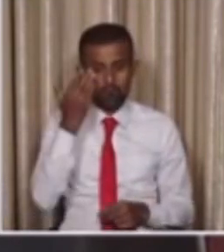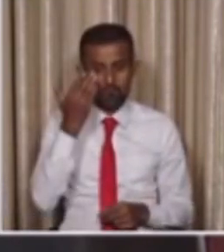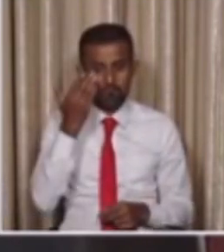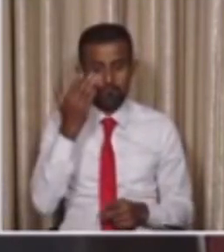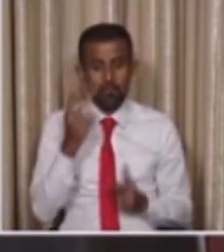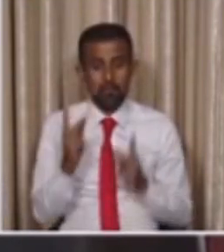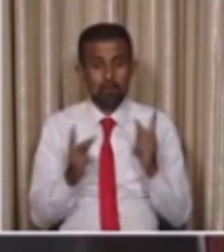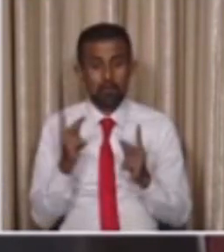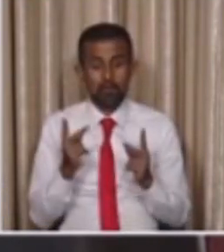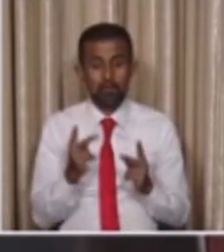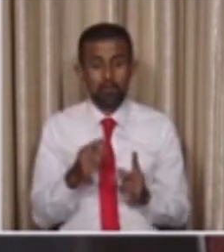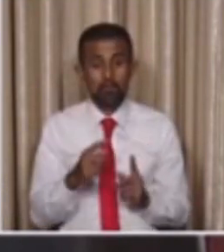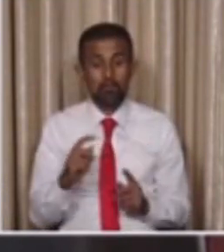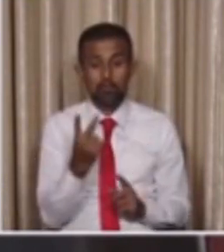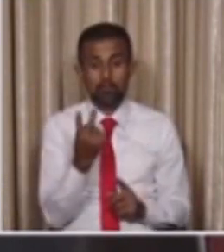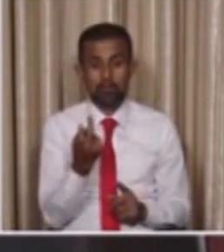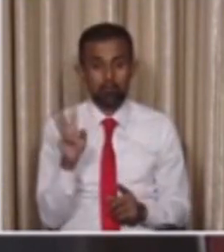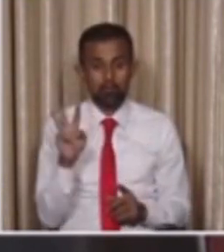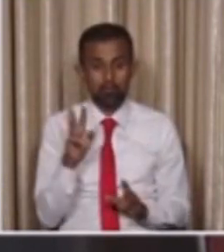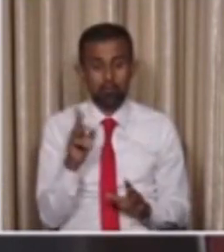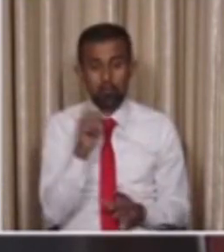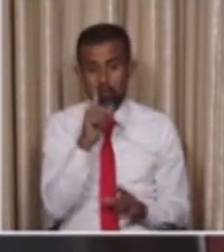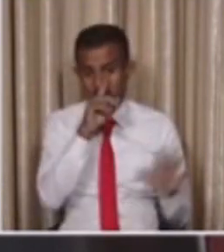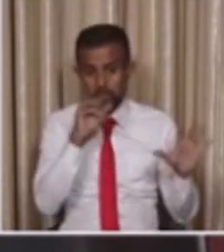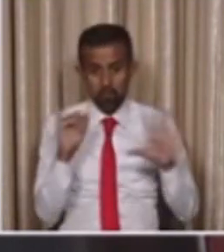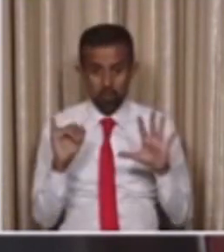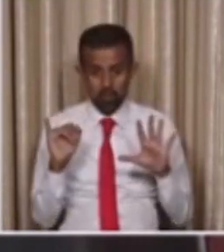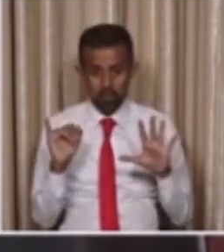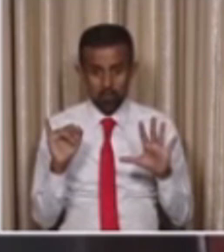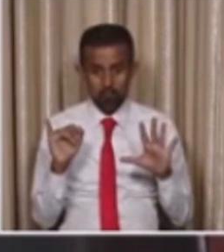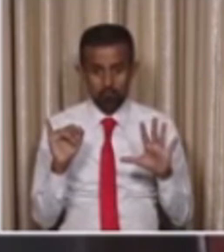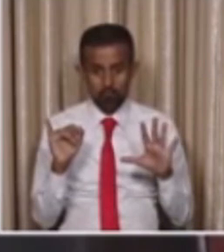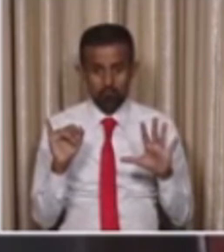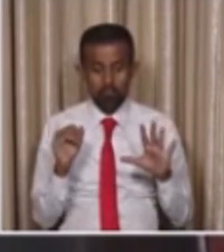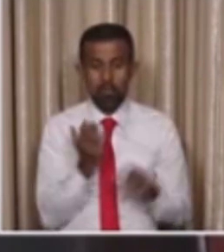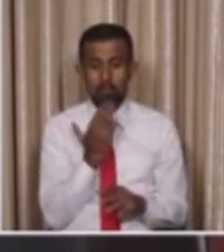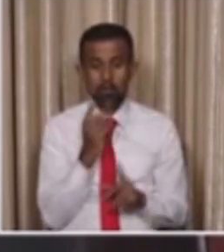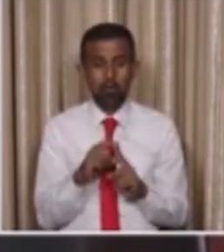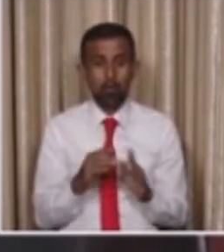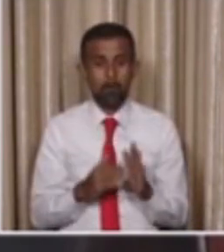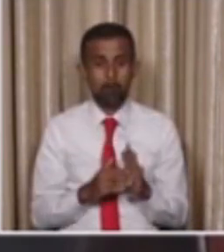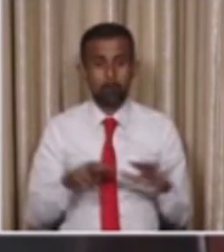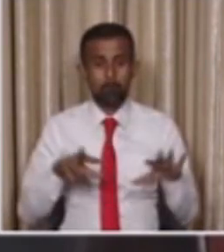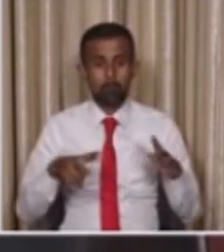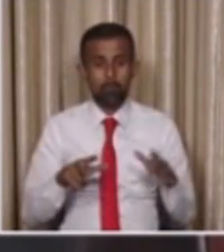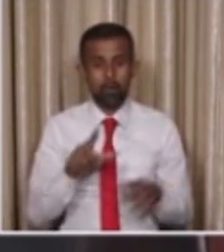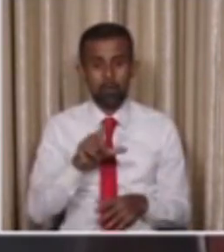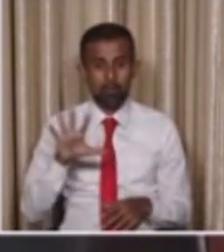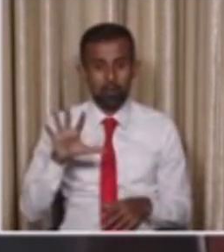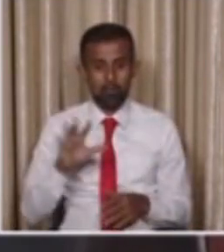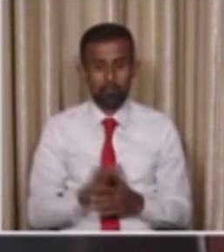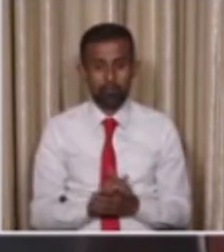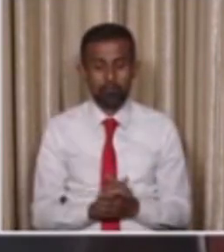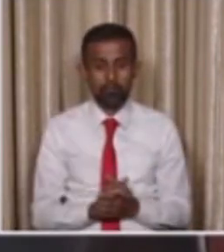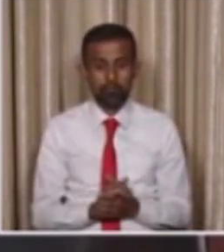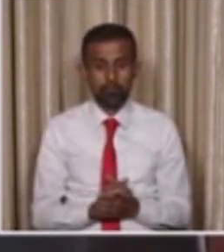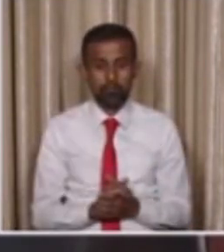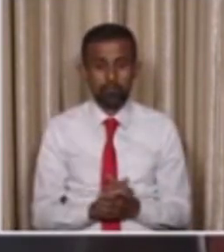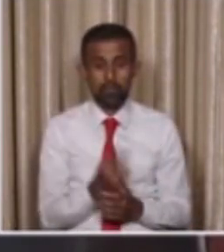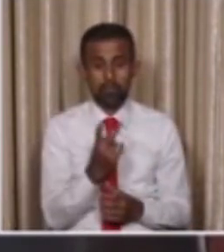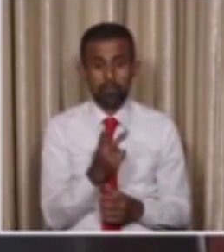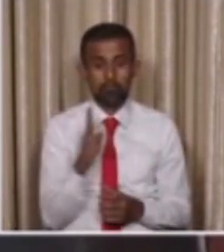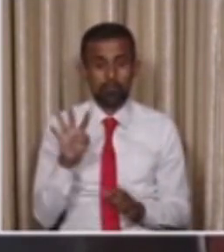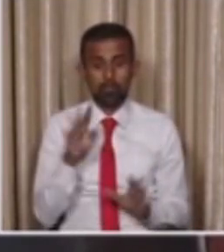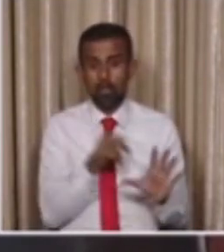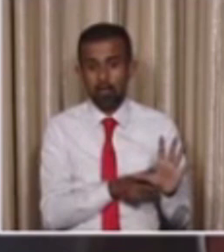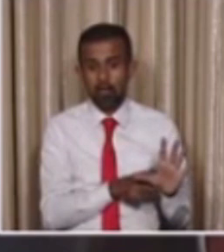සංචාරක ඉපැයීම් 2023 වසරේ පළමු මාස 6 තුළදී ඇමරිකානු ඩොලර් මිලියන 875යි අපිට ලැබුණේ. හැබැයි මේ